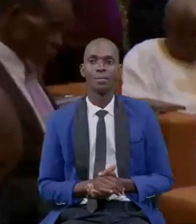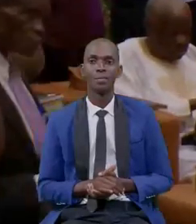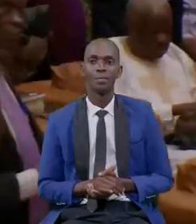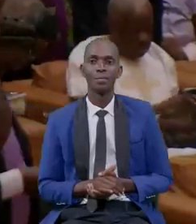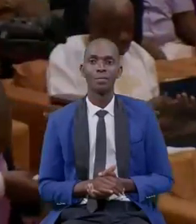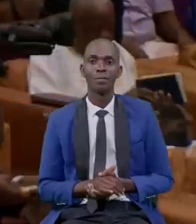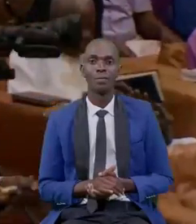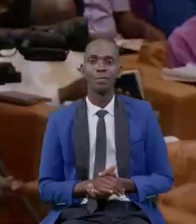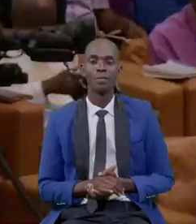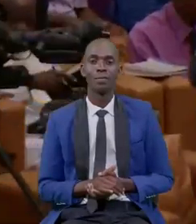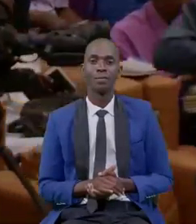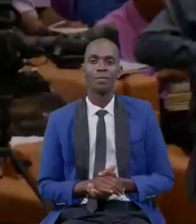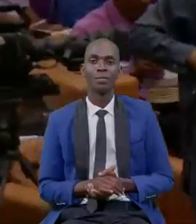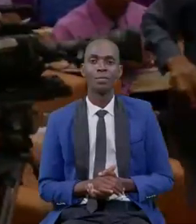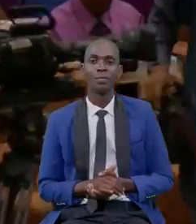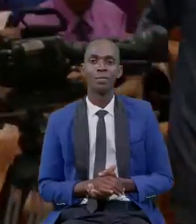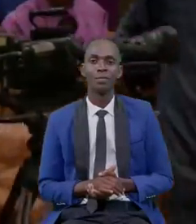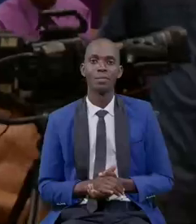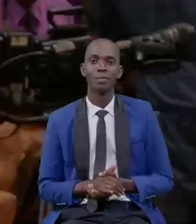Sa grâce sauve.